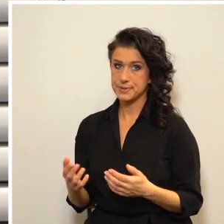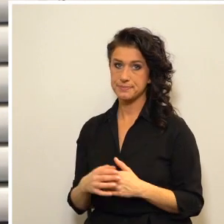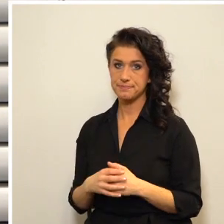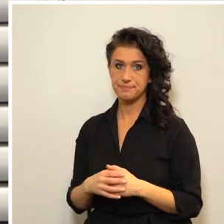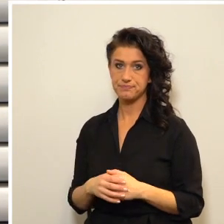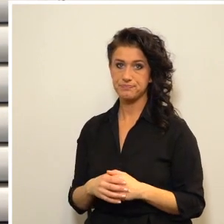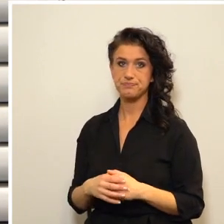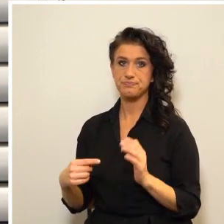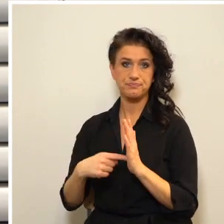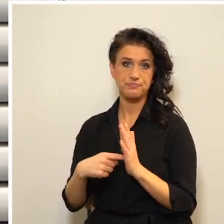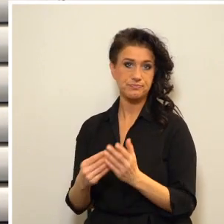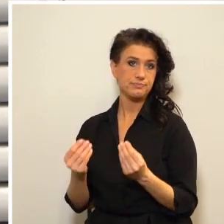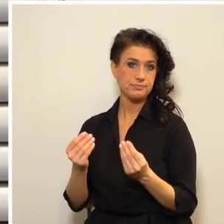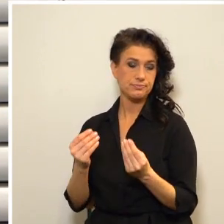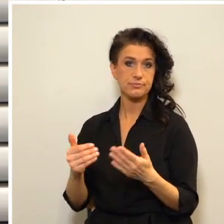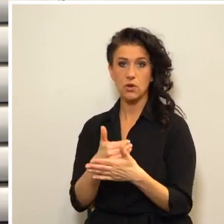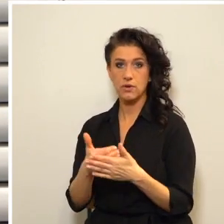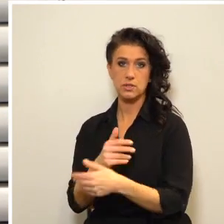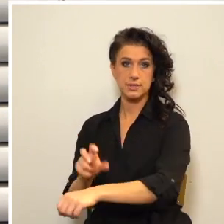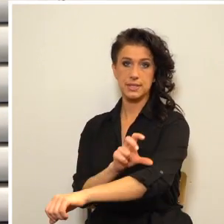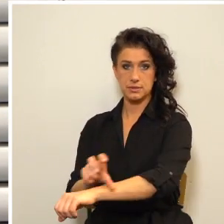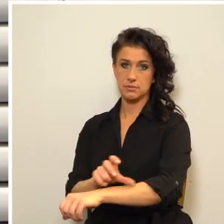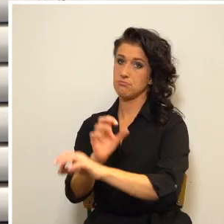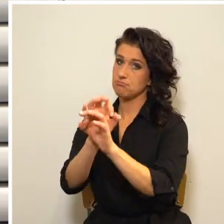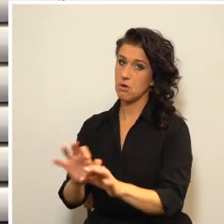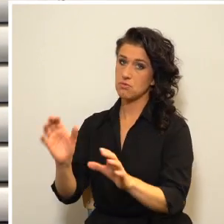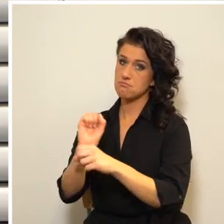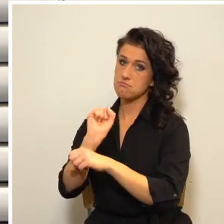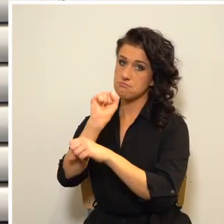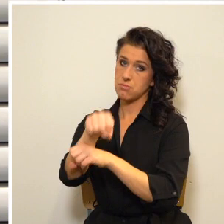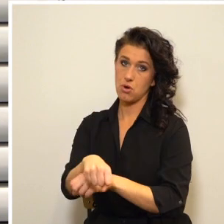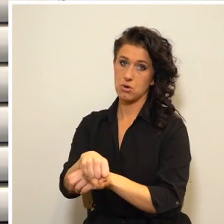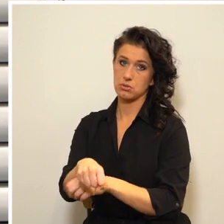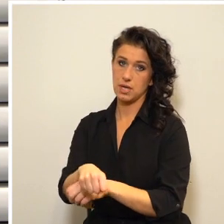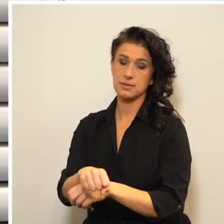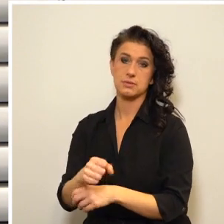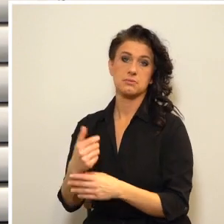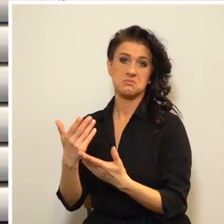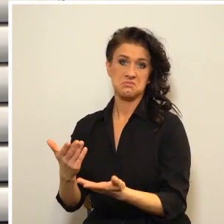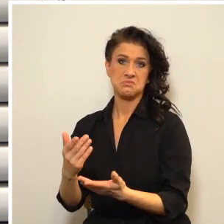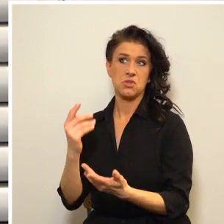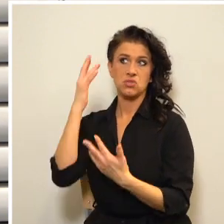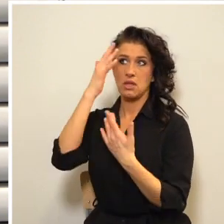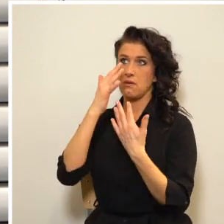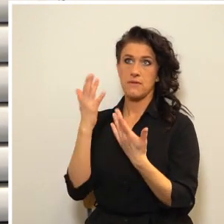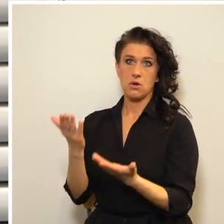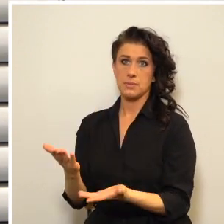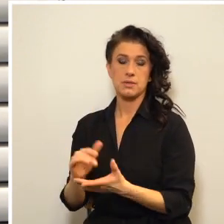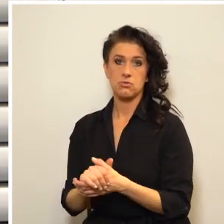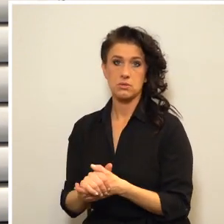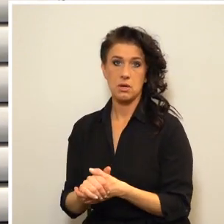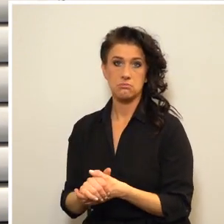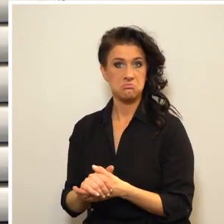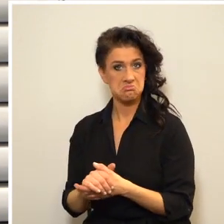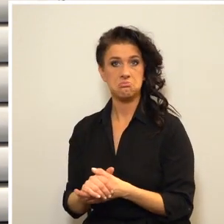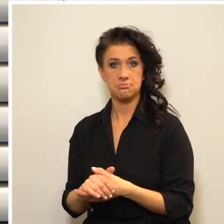te wspaniałe nowoczesne technologie pozwolą pokonać coś co dla nas w tej chwili jeszcze jest nawet niewyobrażalne także